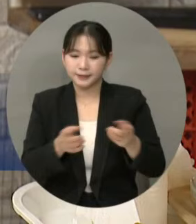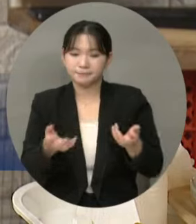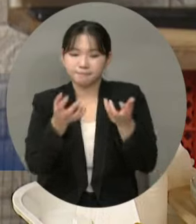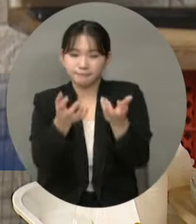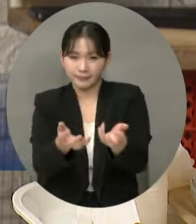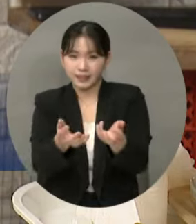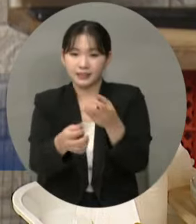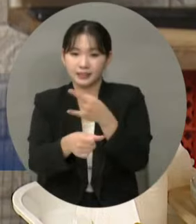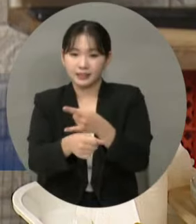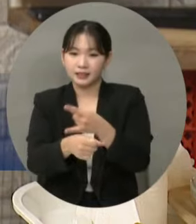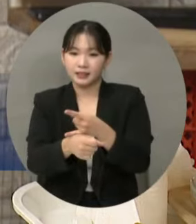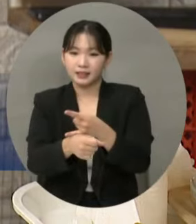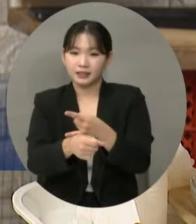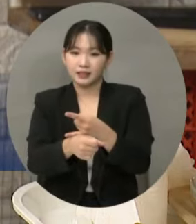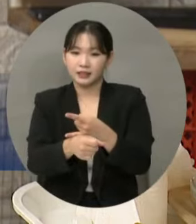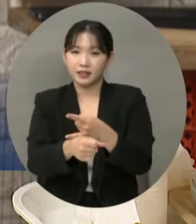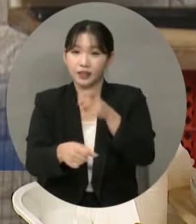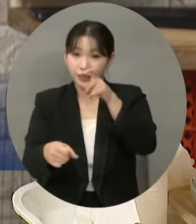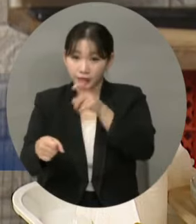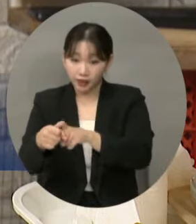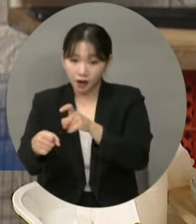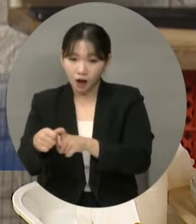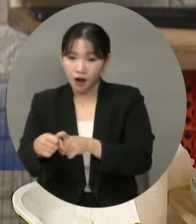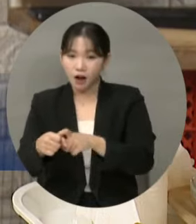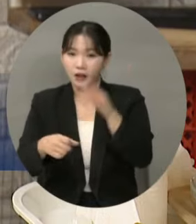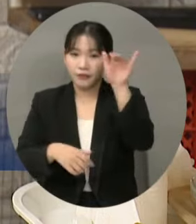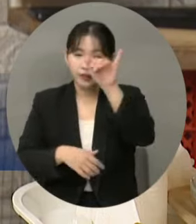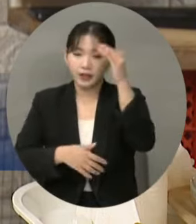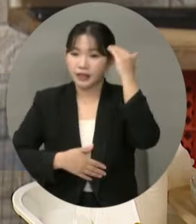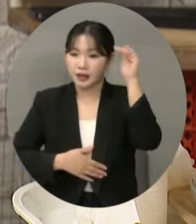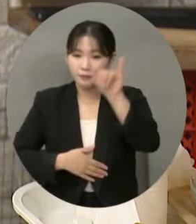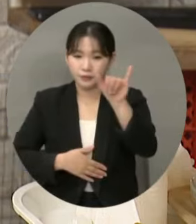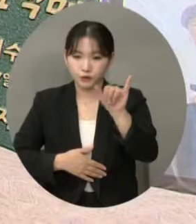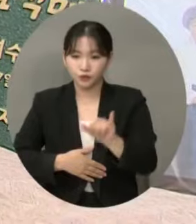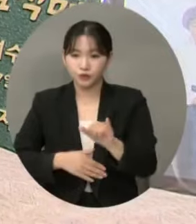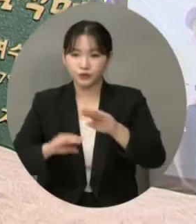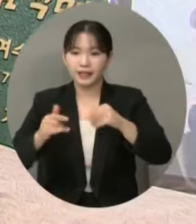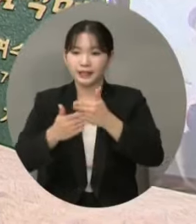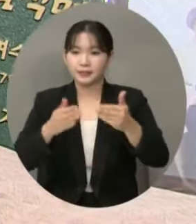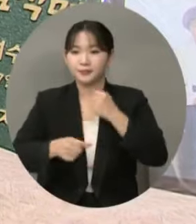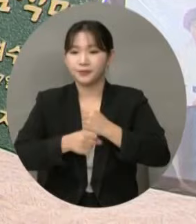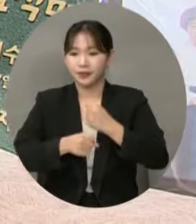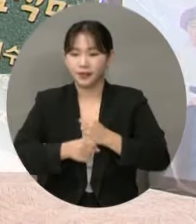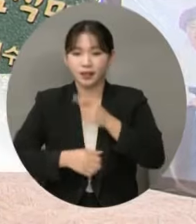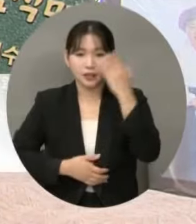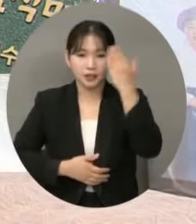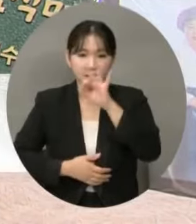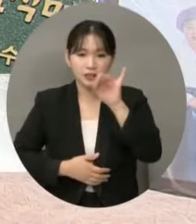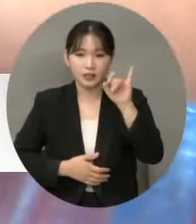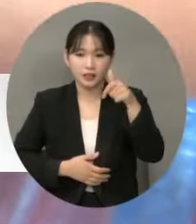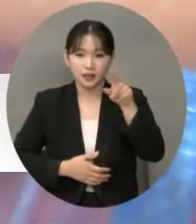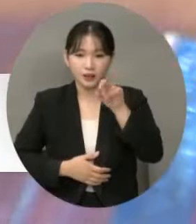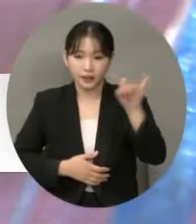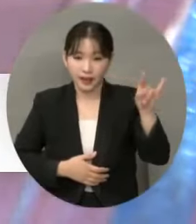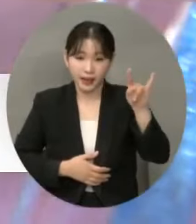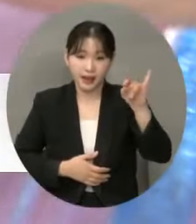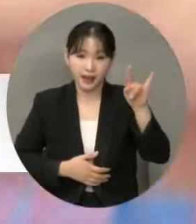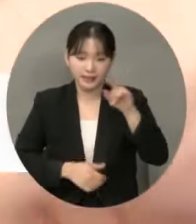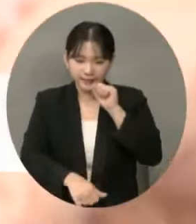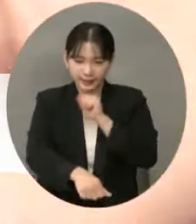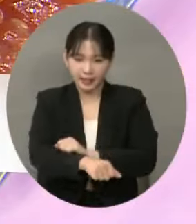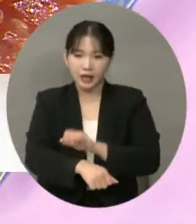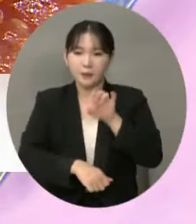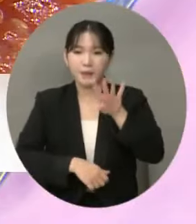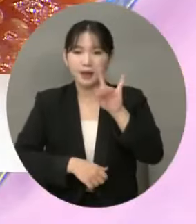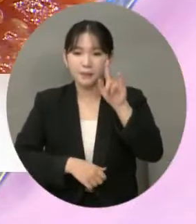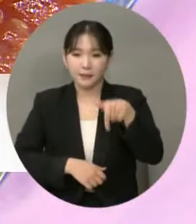내놓으면서 이제 또 떡으로 대한민국 지도를 만들었어요. 여수 이경애 명인의 특기를 살린 화려한